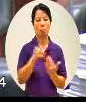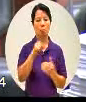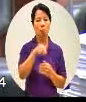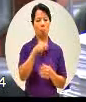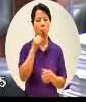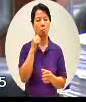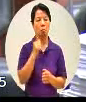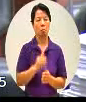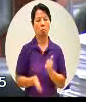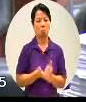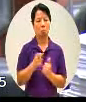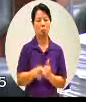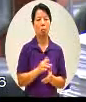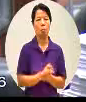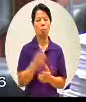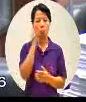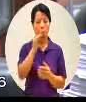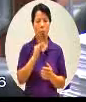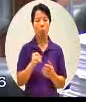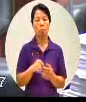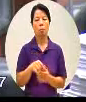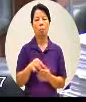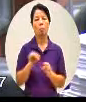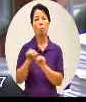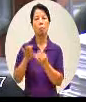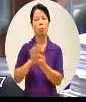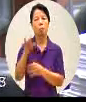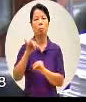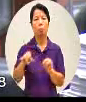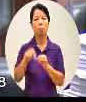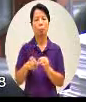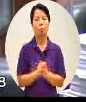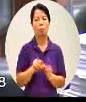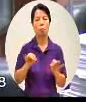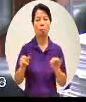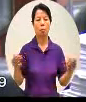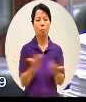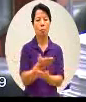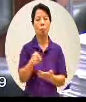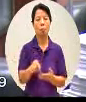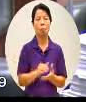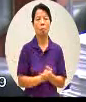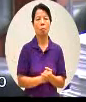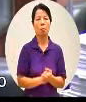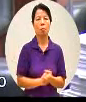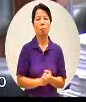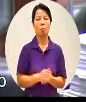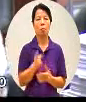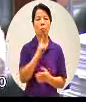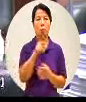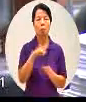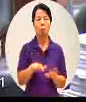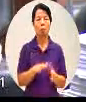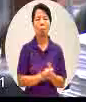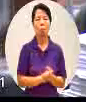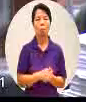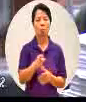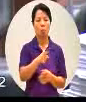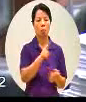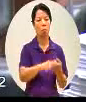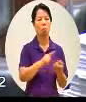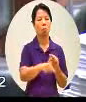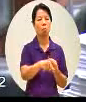去。找一个地方，啊，你以地易地啊，那你还跟人家讲说这个不